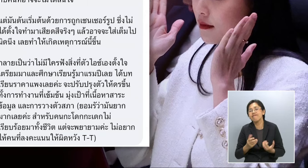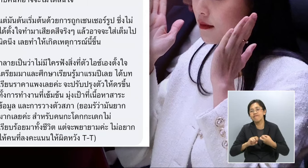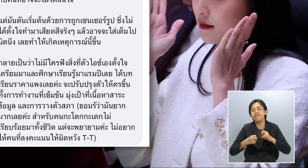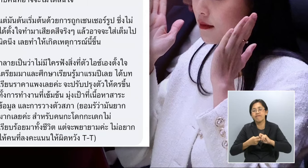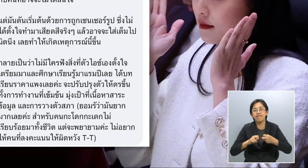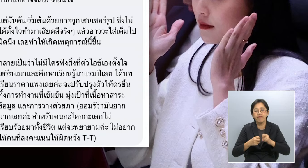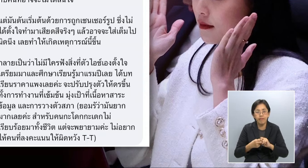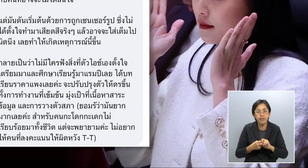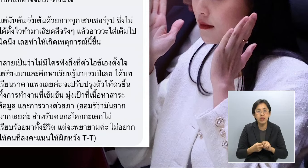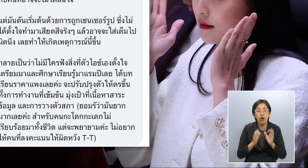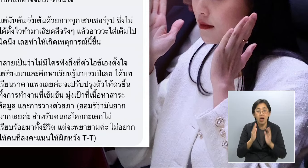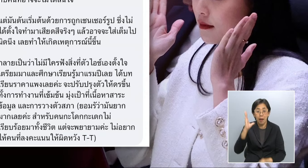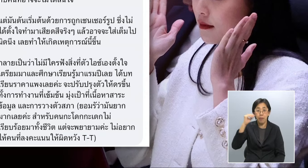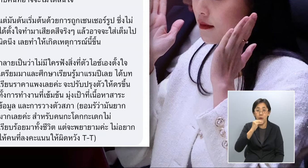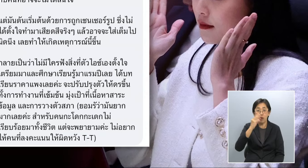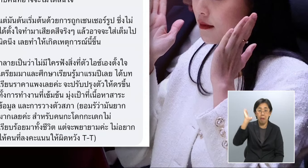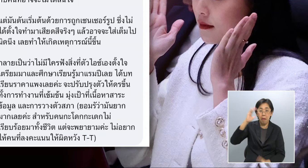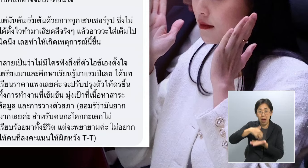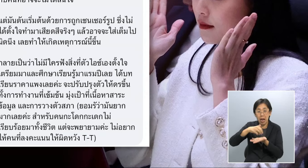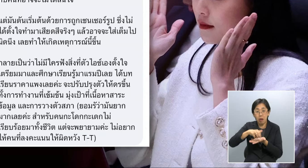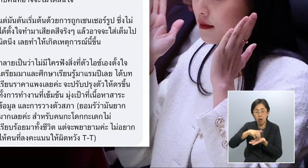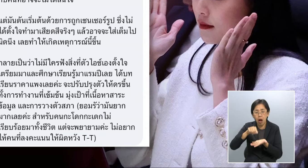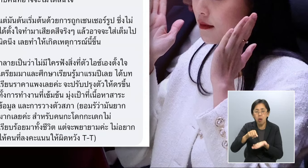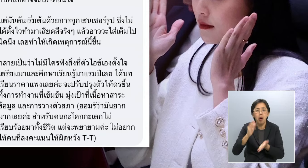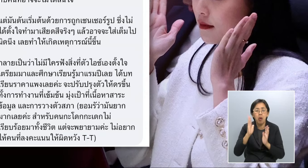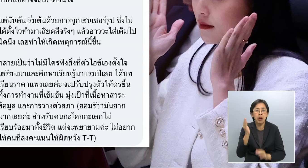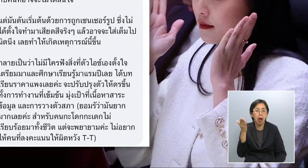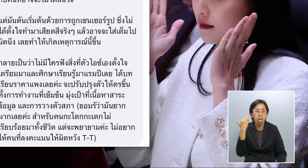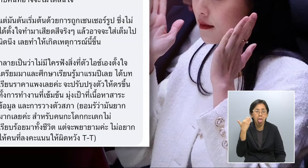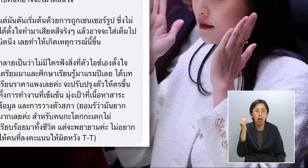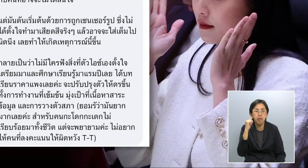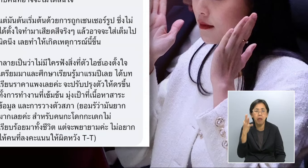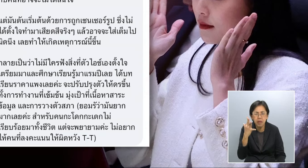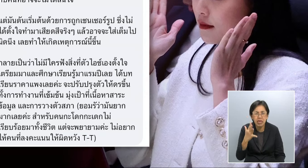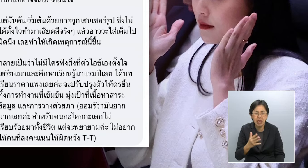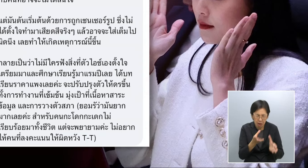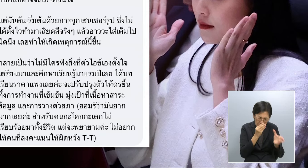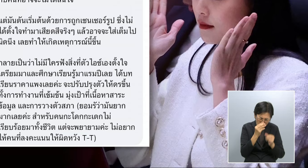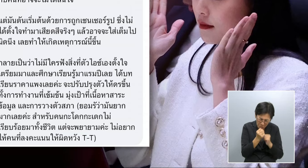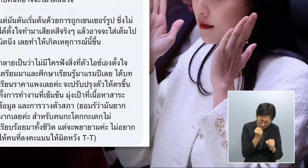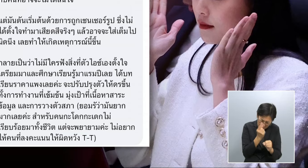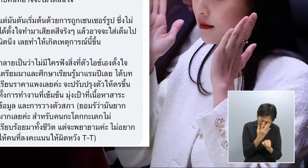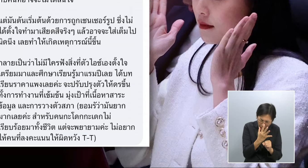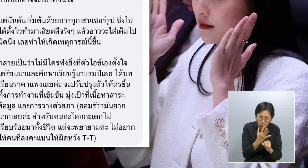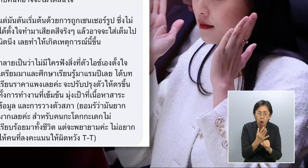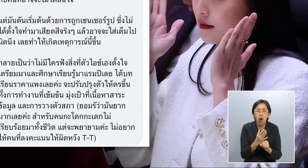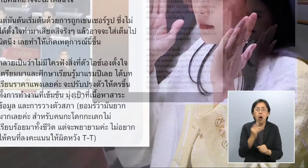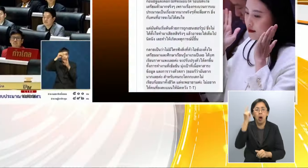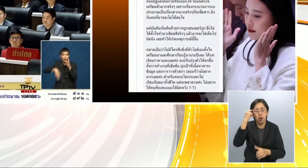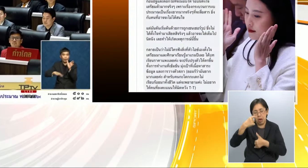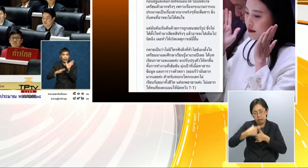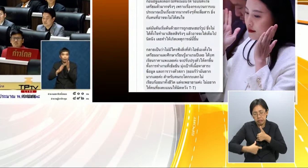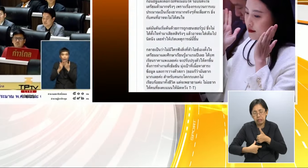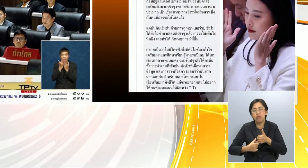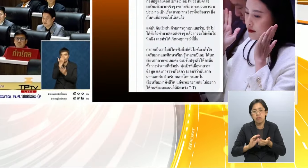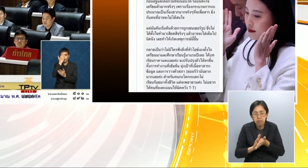ไม่มีใครฟังสิ่งที่ตัวไอซ์เองตั้งใจเตรียมมาและศึกษาเรียนรู้มาแรมปีเลยได้บทเรียนราคาแพงเลยค่ะจะปรับปรุ